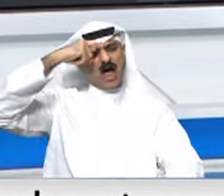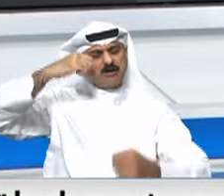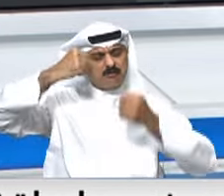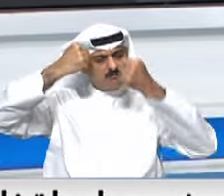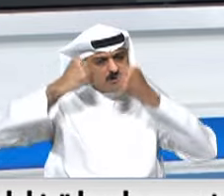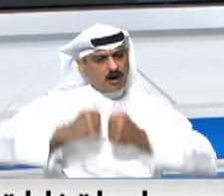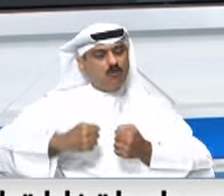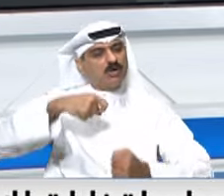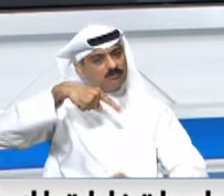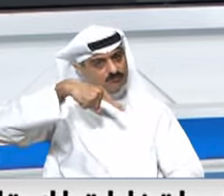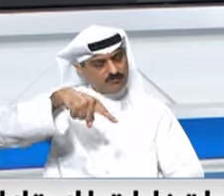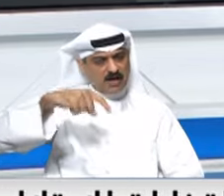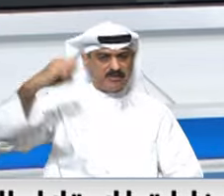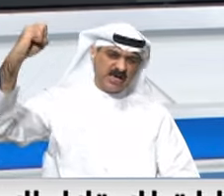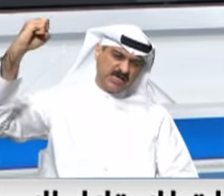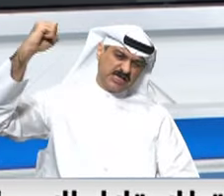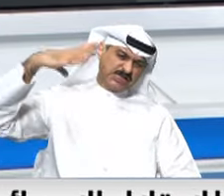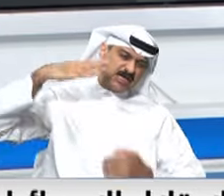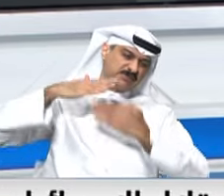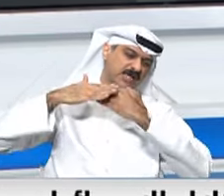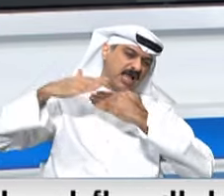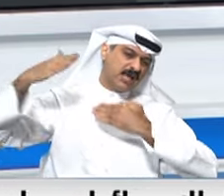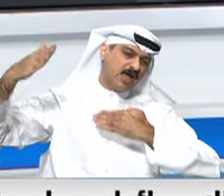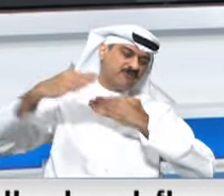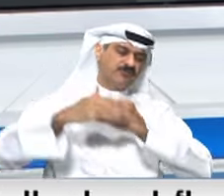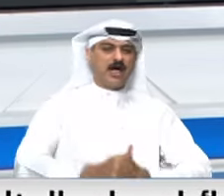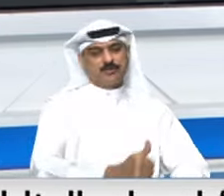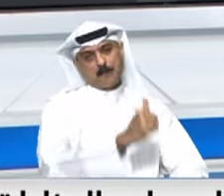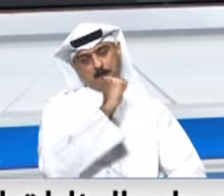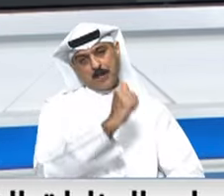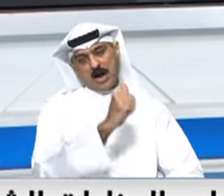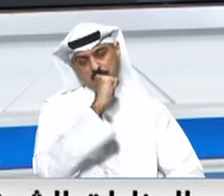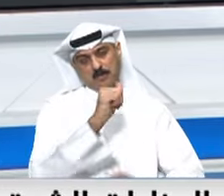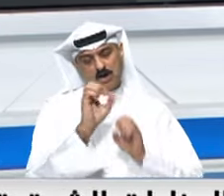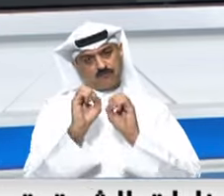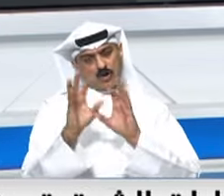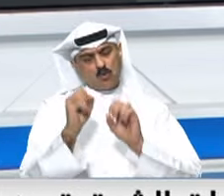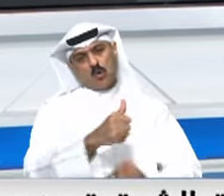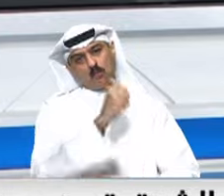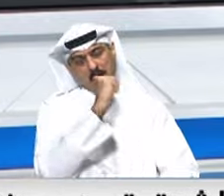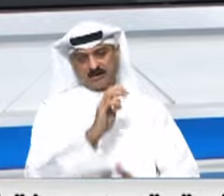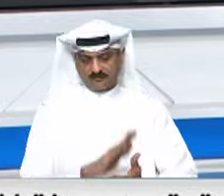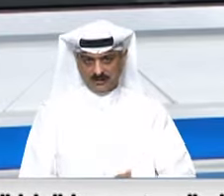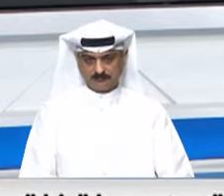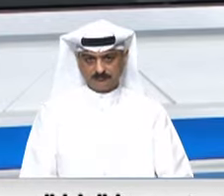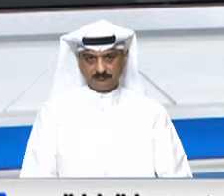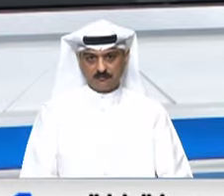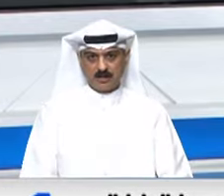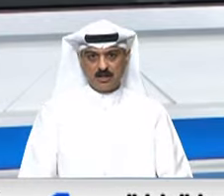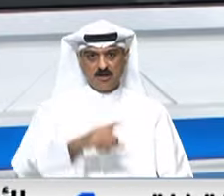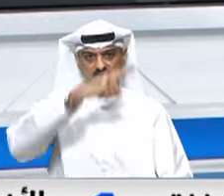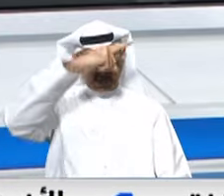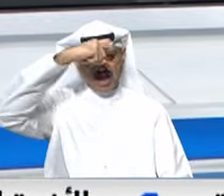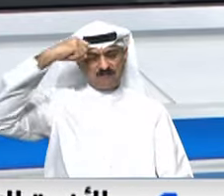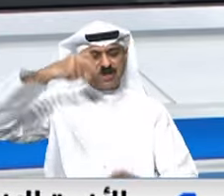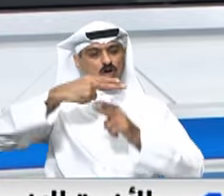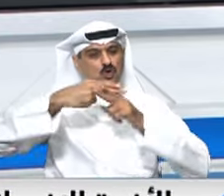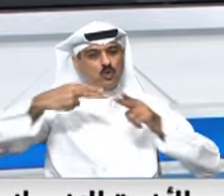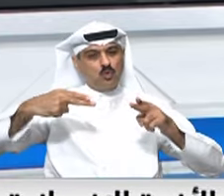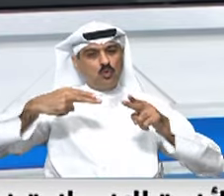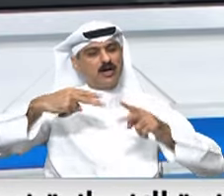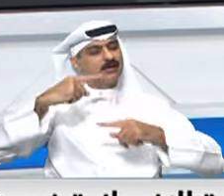قادمه تجنبوا اشعه الشمس المباشره خلال فتره الظهيره وكثر من شرب السوائل صيف لكويت المعتاد مستمر